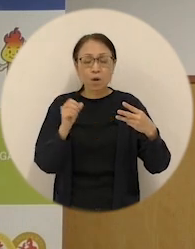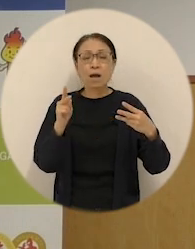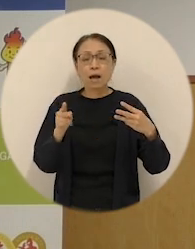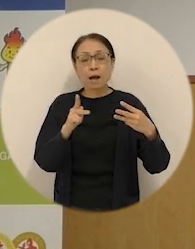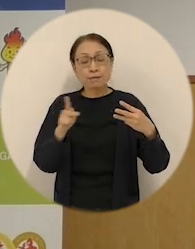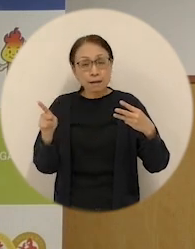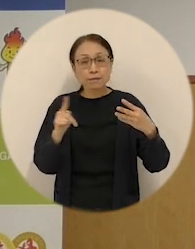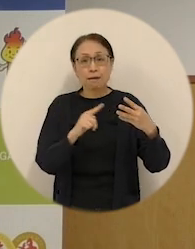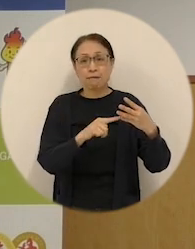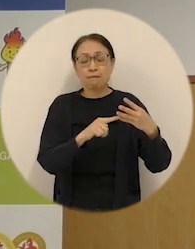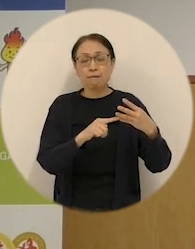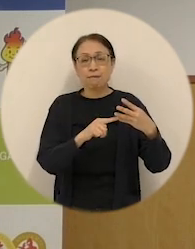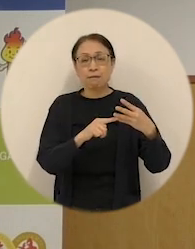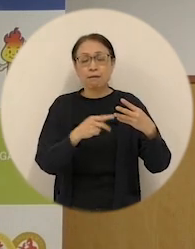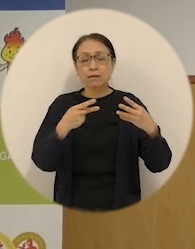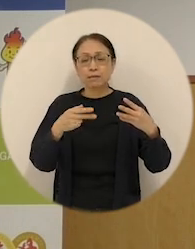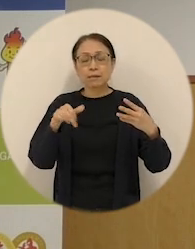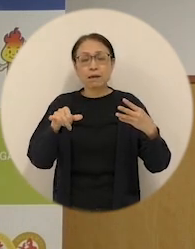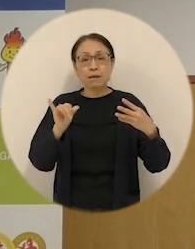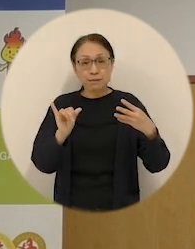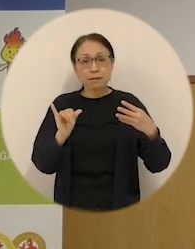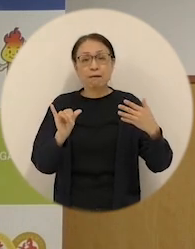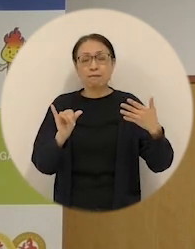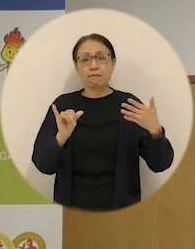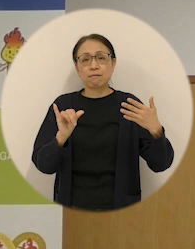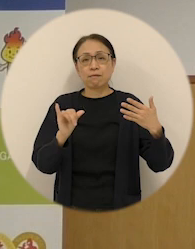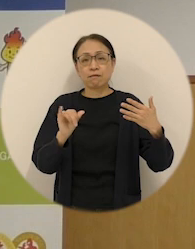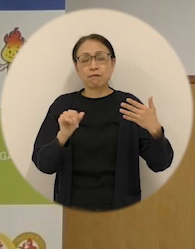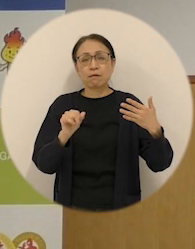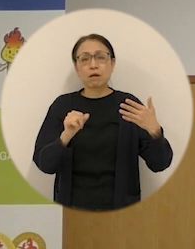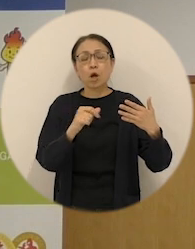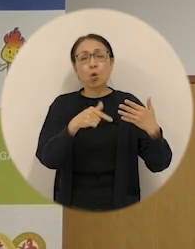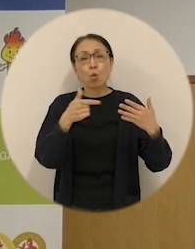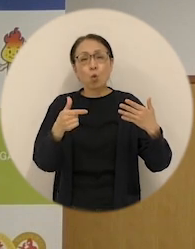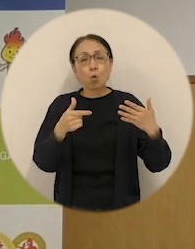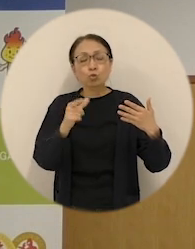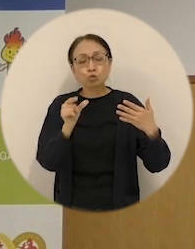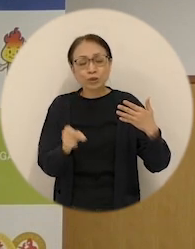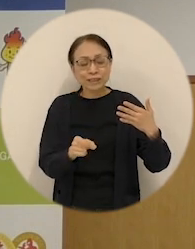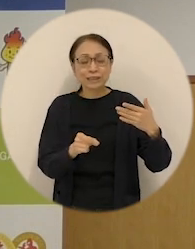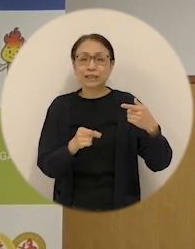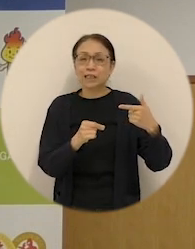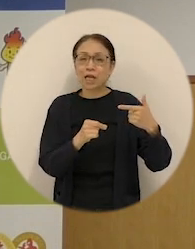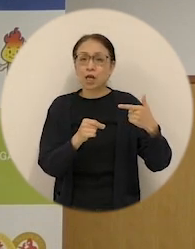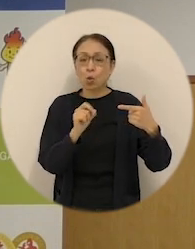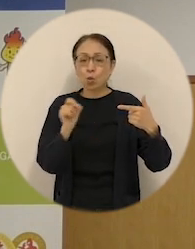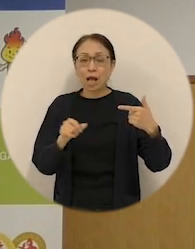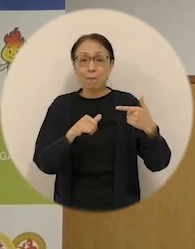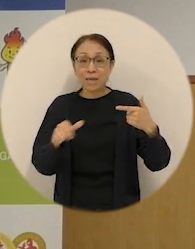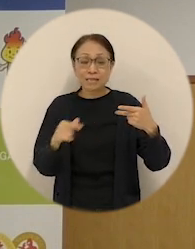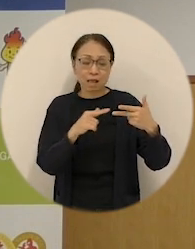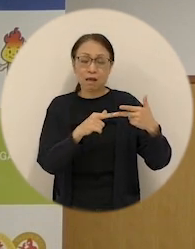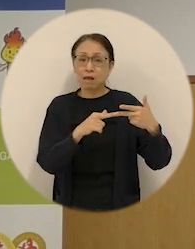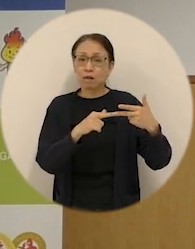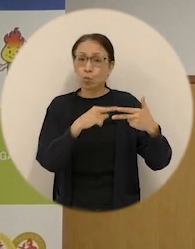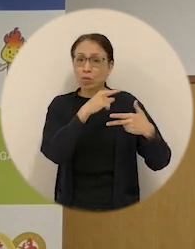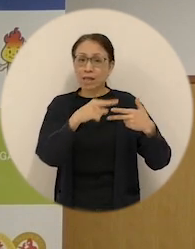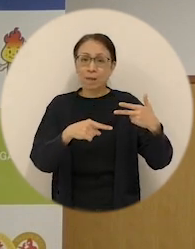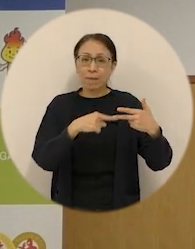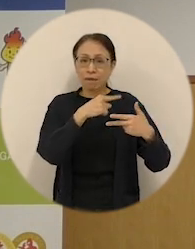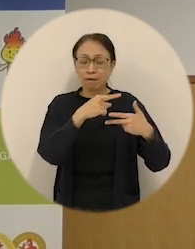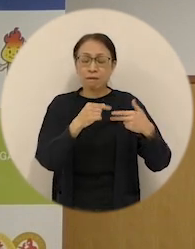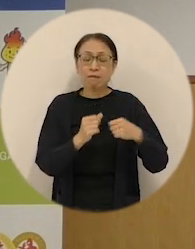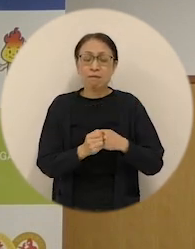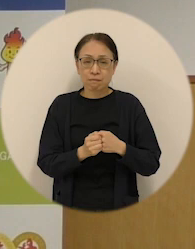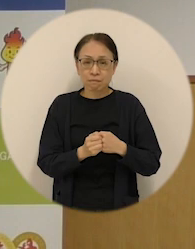隆さん、二瓶貞勝さん、大月宏さん、および岡部和明さんの7名であり